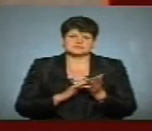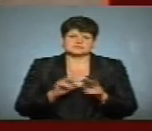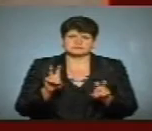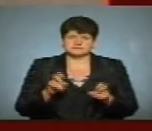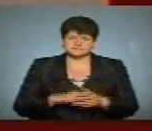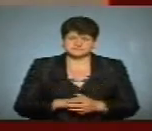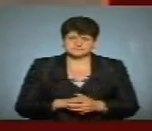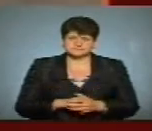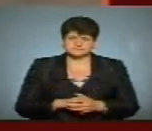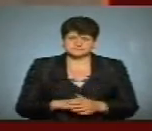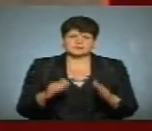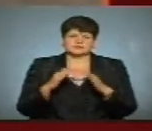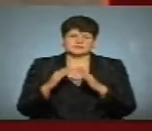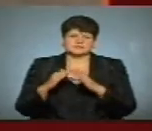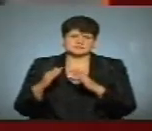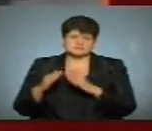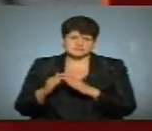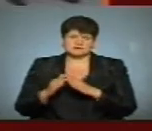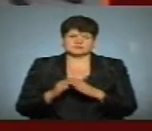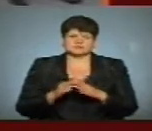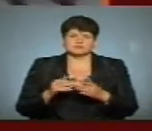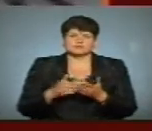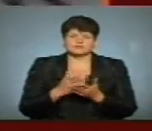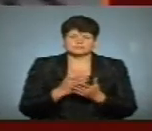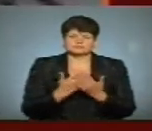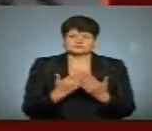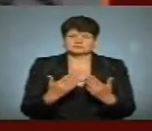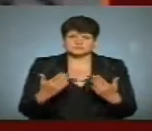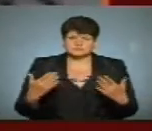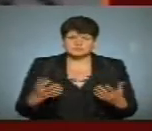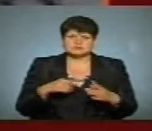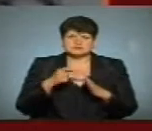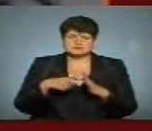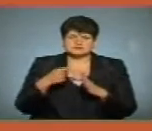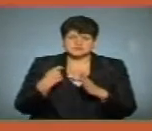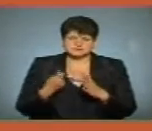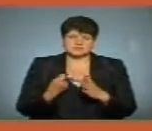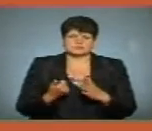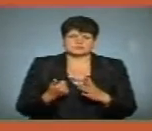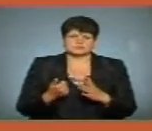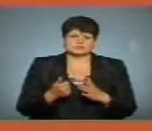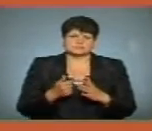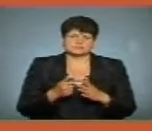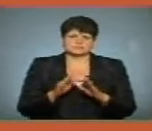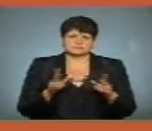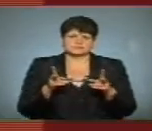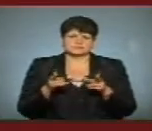У казаматах Тернопільського музею політв'язнів знімають кліп до реміксу повстанської пісні «УПА».